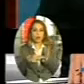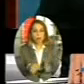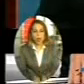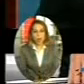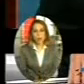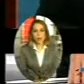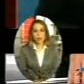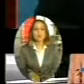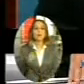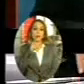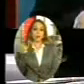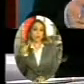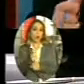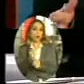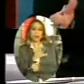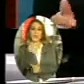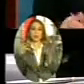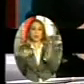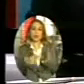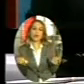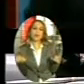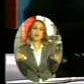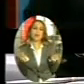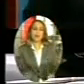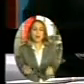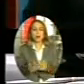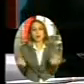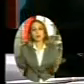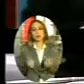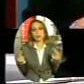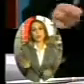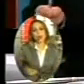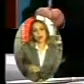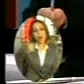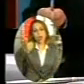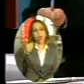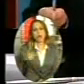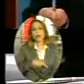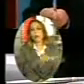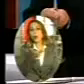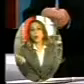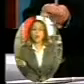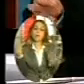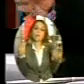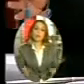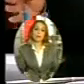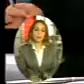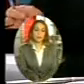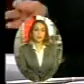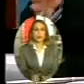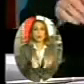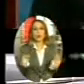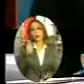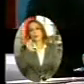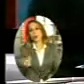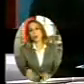אחרי שעובדי החברה פתחו בשביתה איטלקית בגלל סכסוך עם ההנהלה. כולנו מאז משלמים את המחיר. זה התחיל אתמול